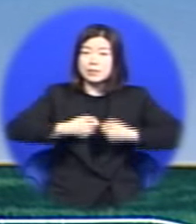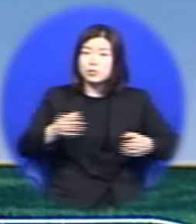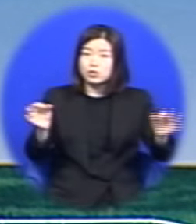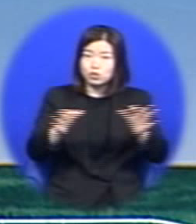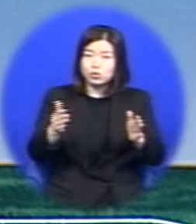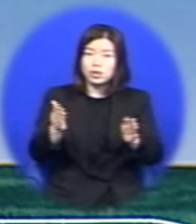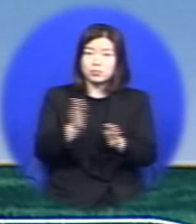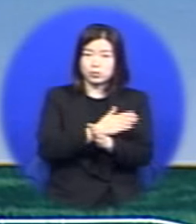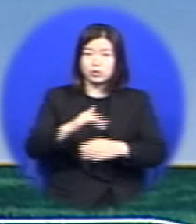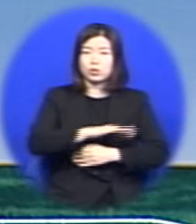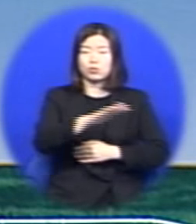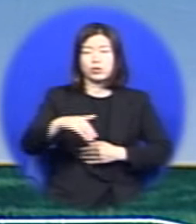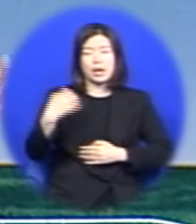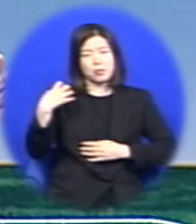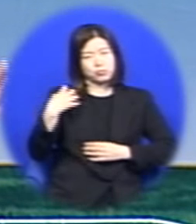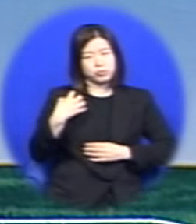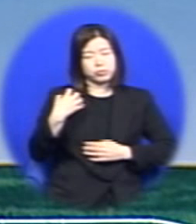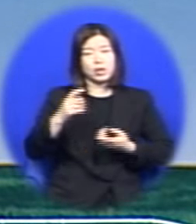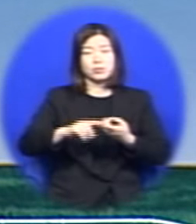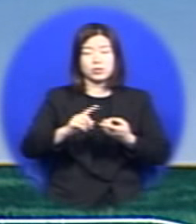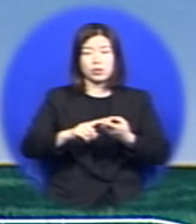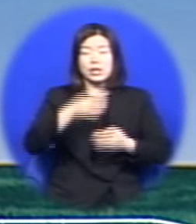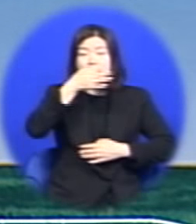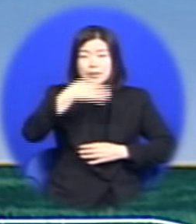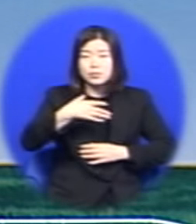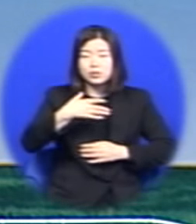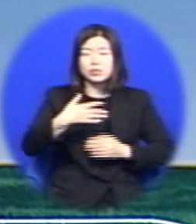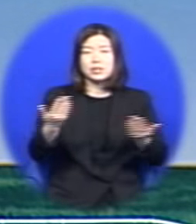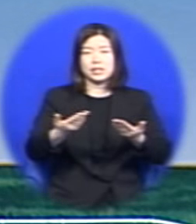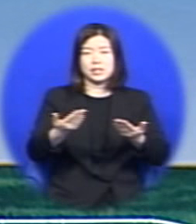그때부터 우리에게는 부담스러운 일, 힘든 일이 많이 생깁니다.